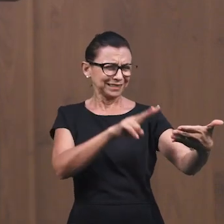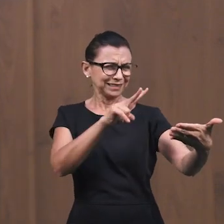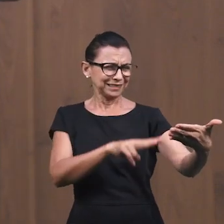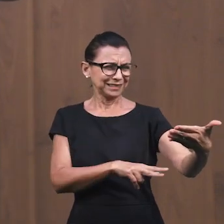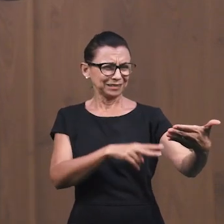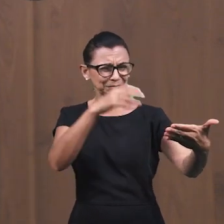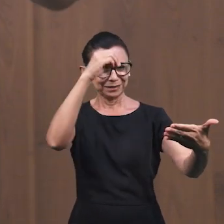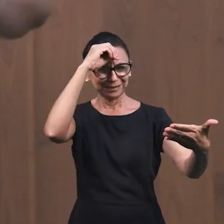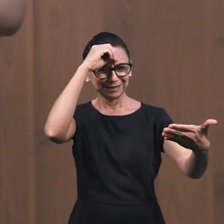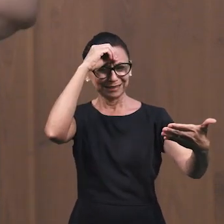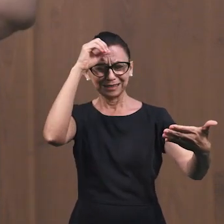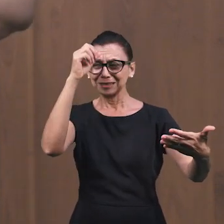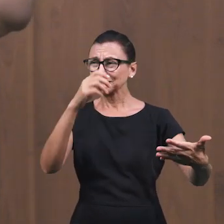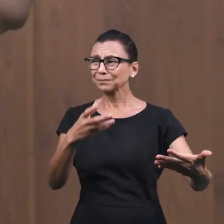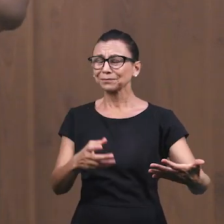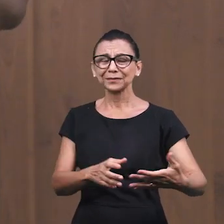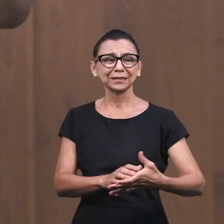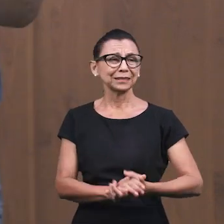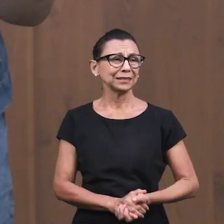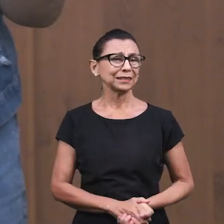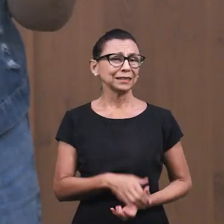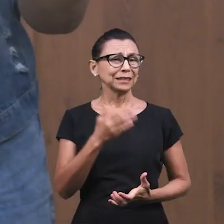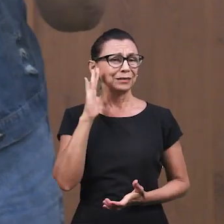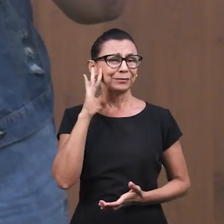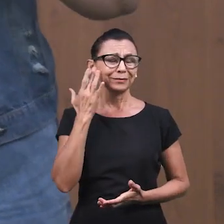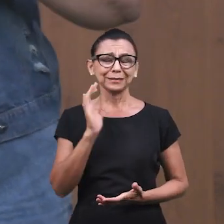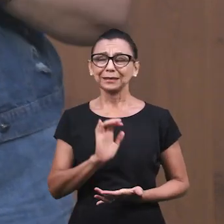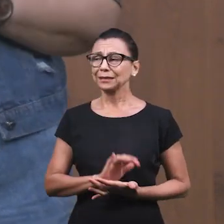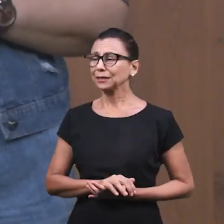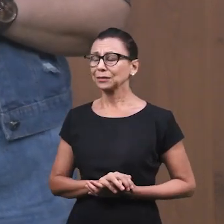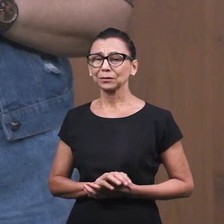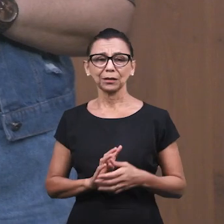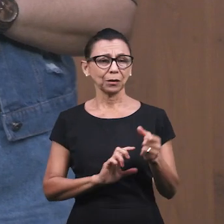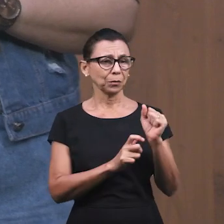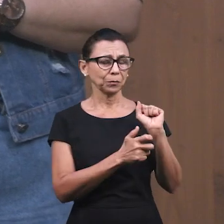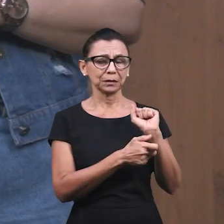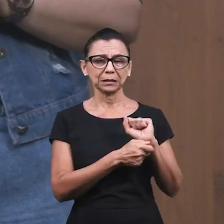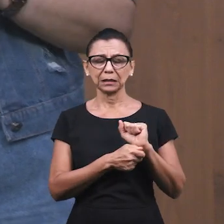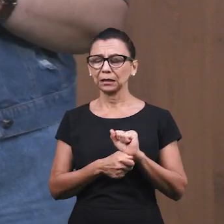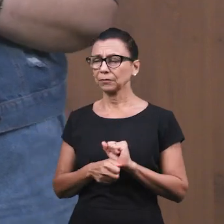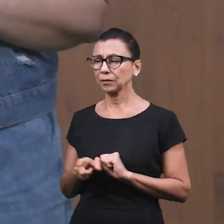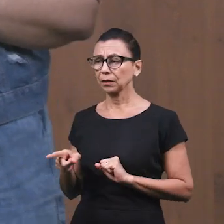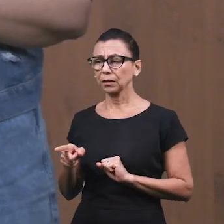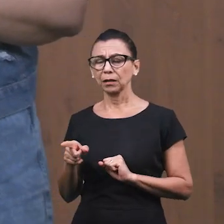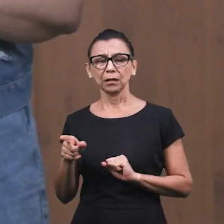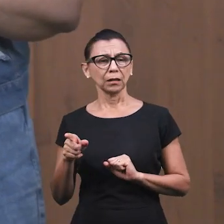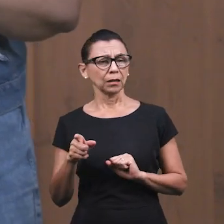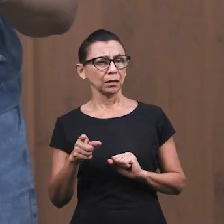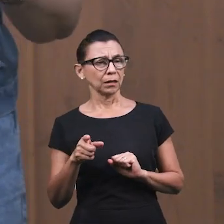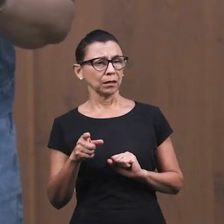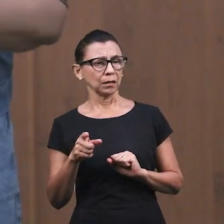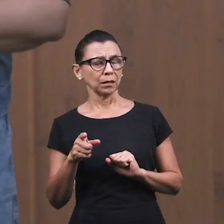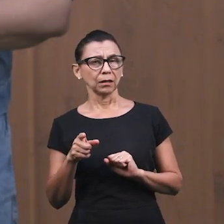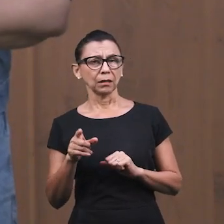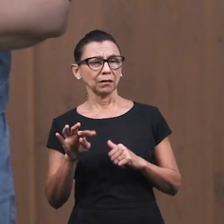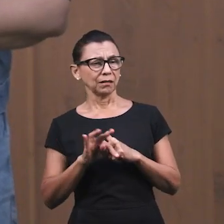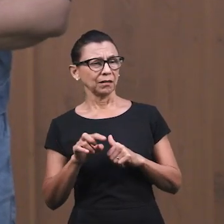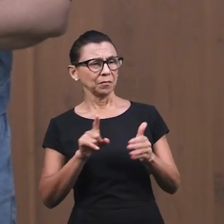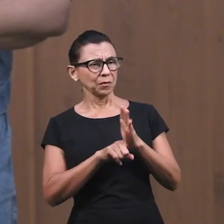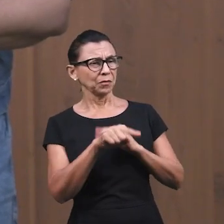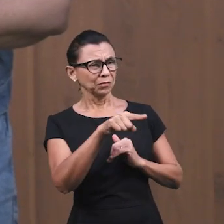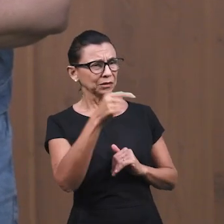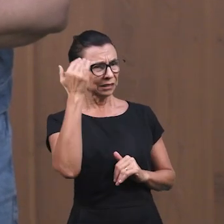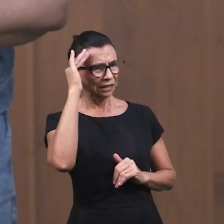cet homme il était intelligent, il lisait, mais il ne comprenait rien. C'était un mystère pour lui. Et Philippe lui a posé la